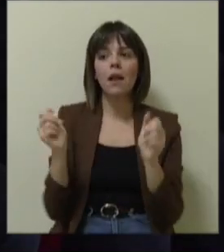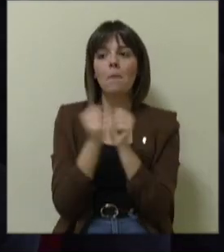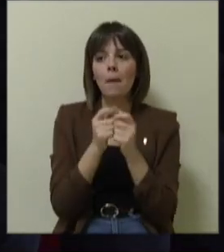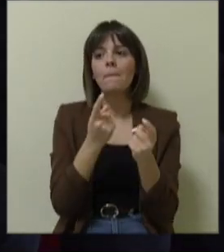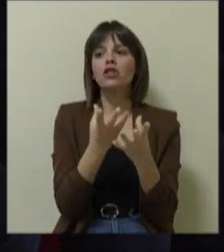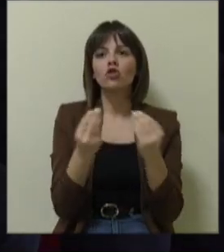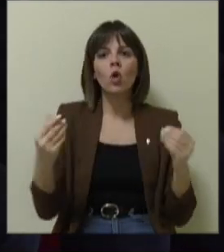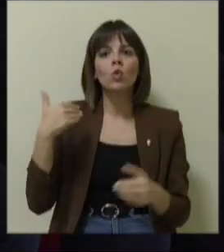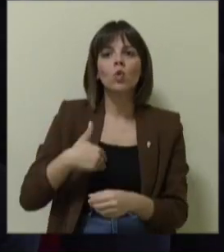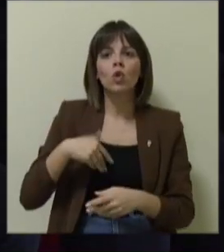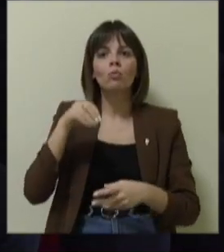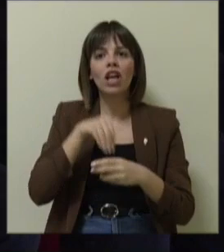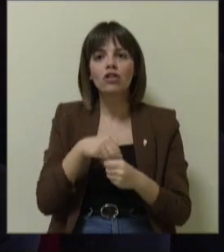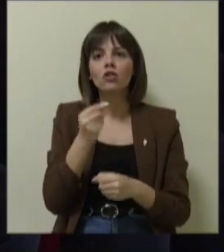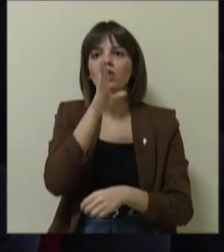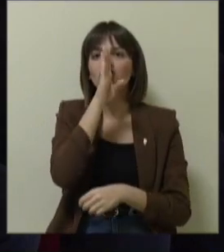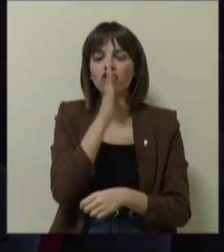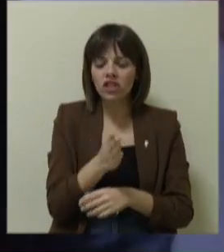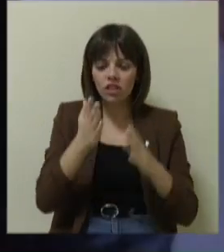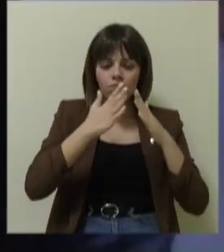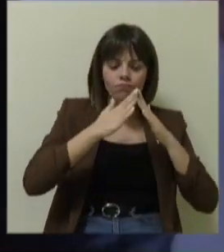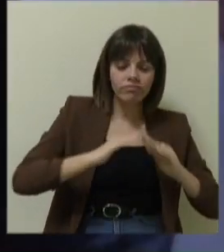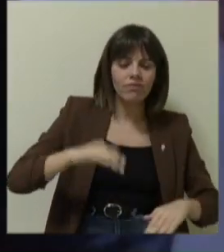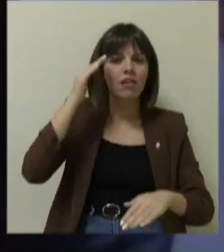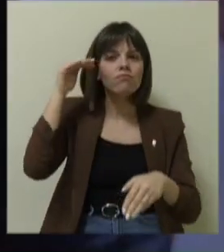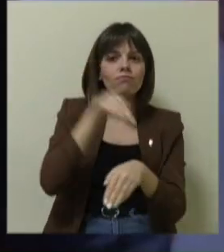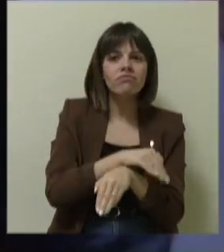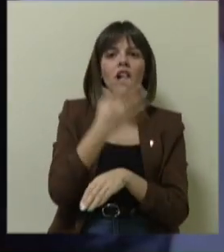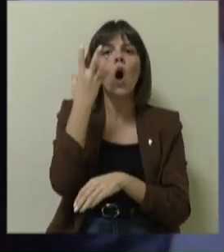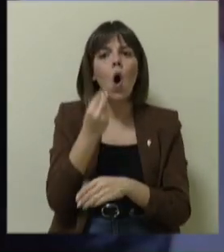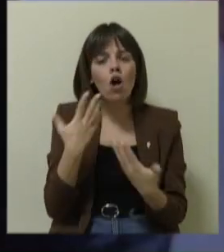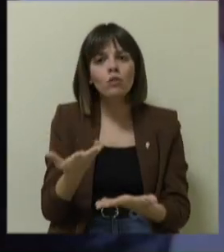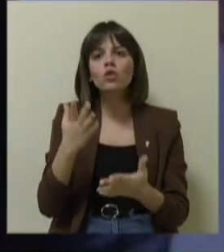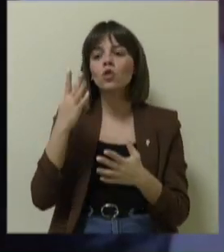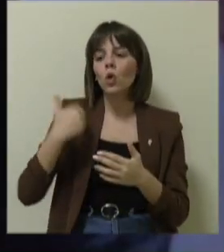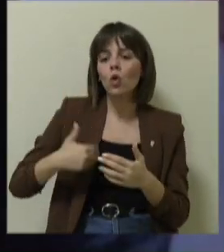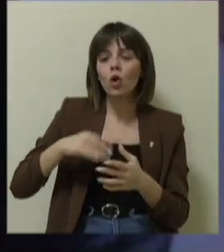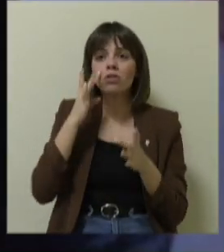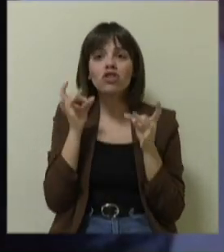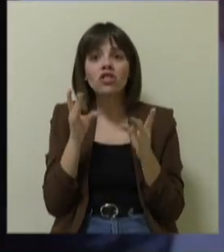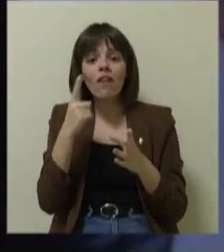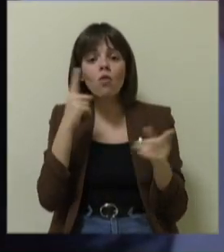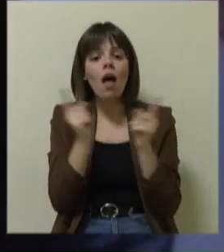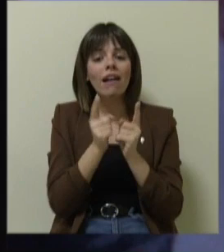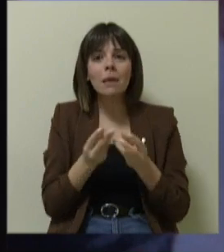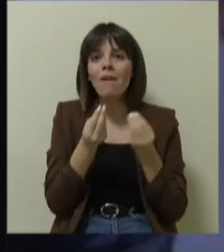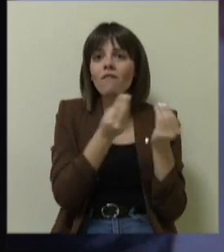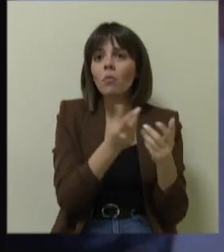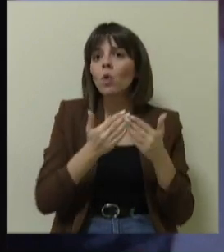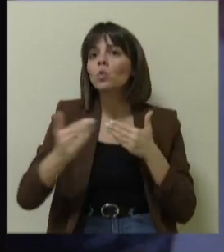birçok kurumda ciddi çöküş yaşanmış, kurumlar şeffaflık ve hesap verebilirlikten